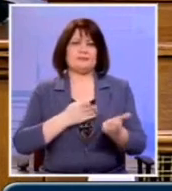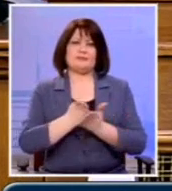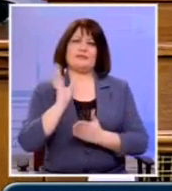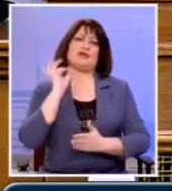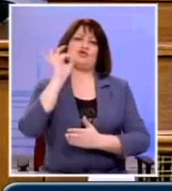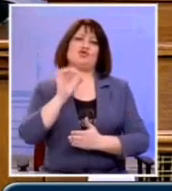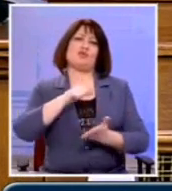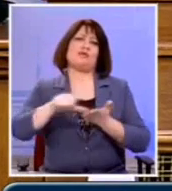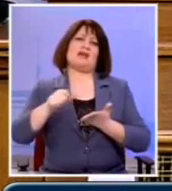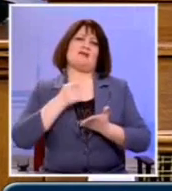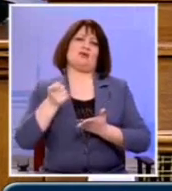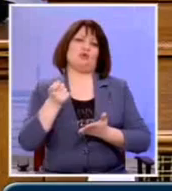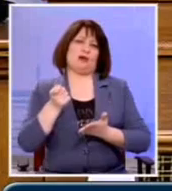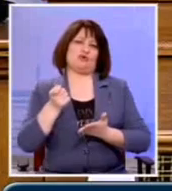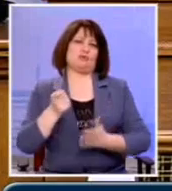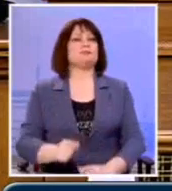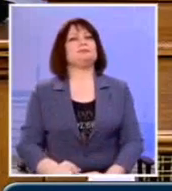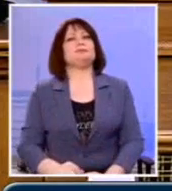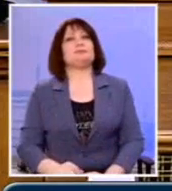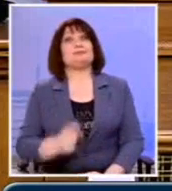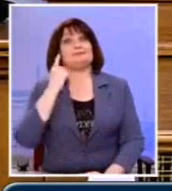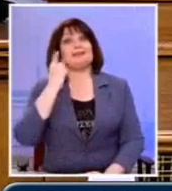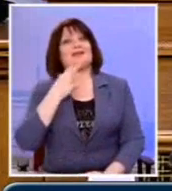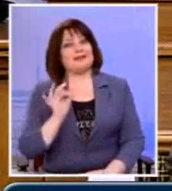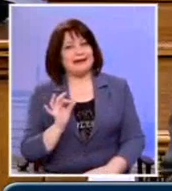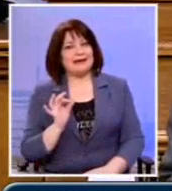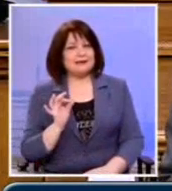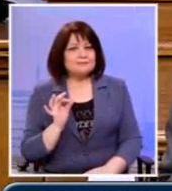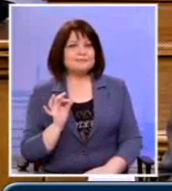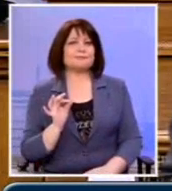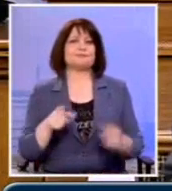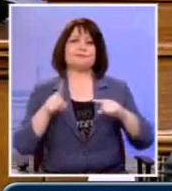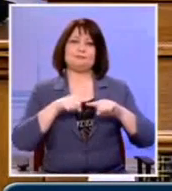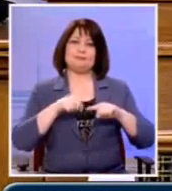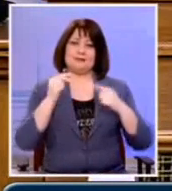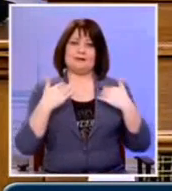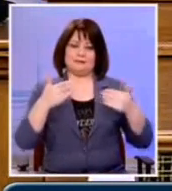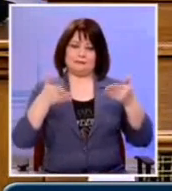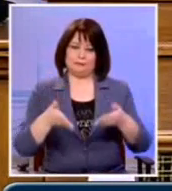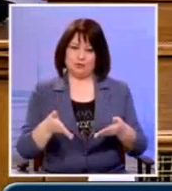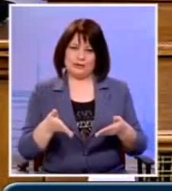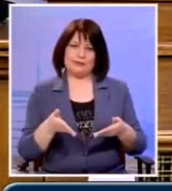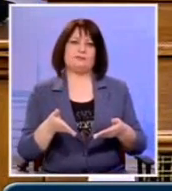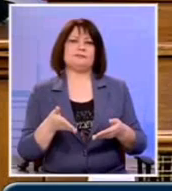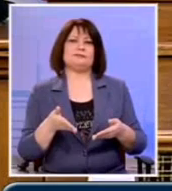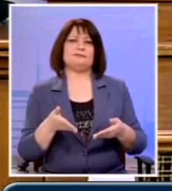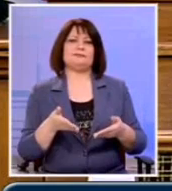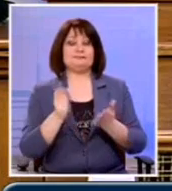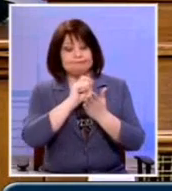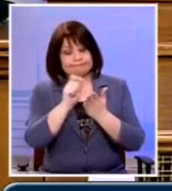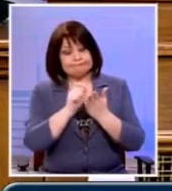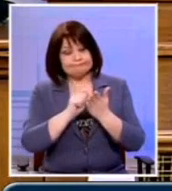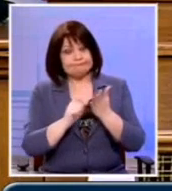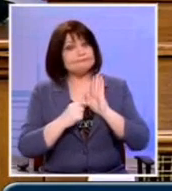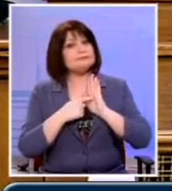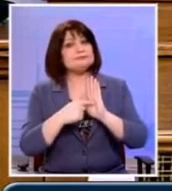της διαγραφής του. Είναι όμως ευκαιρία το Ελληνικό Κοινοβούλιο να καταγράψει και να